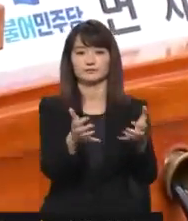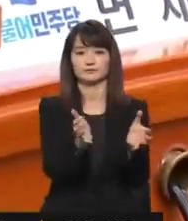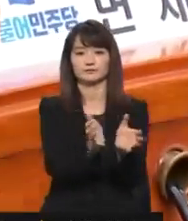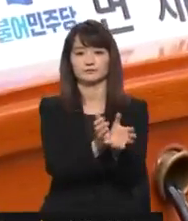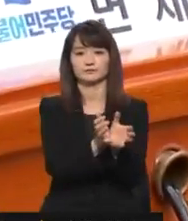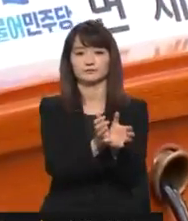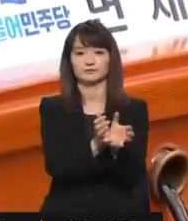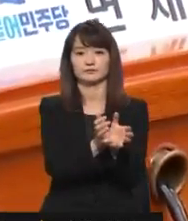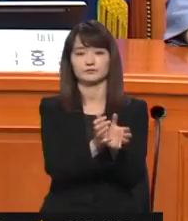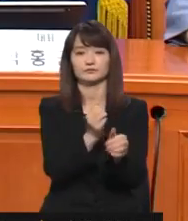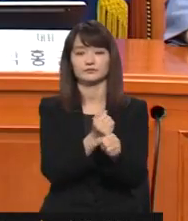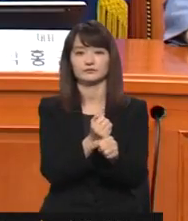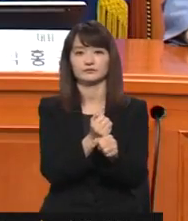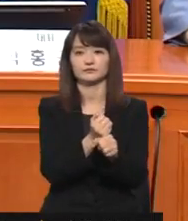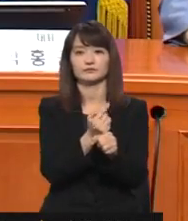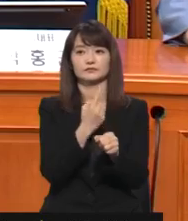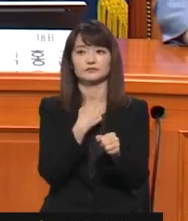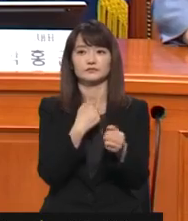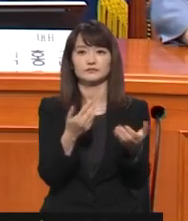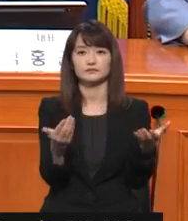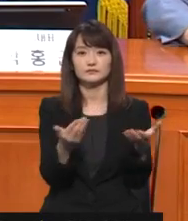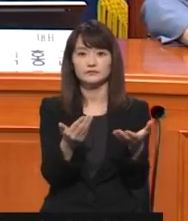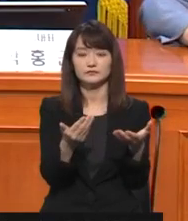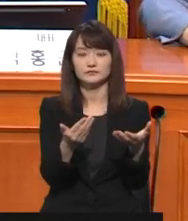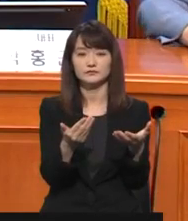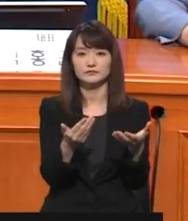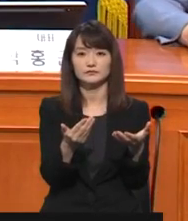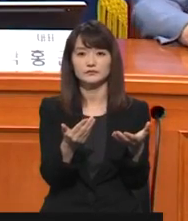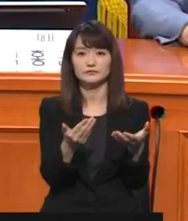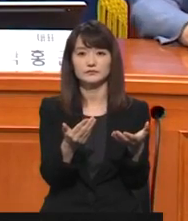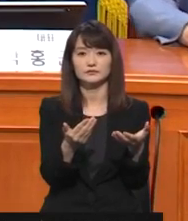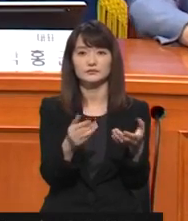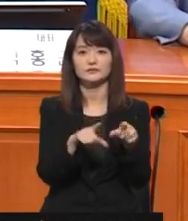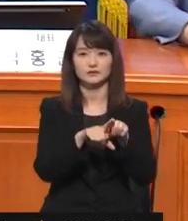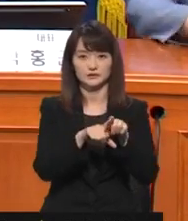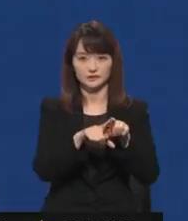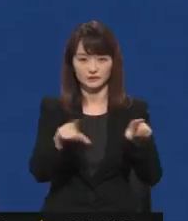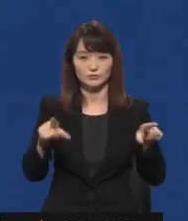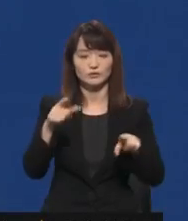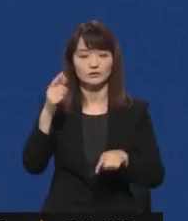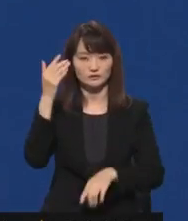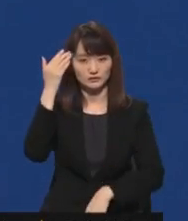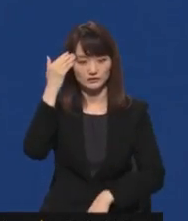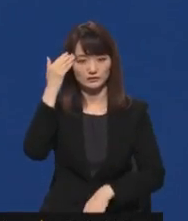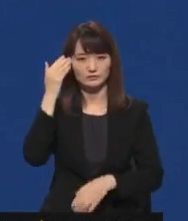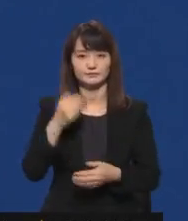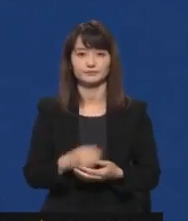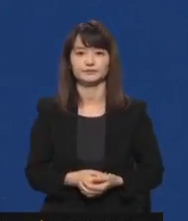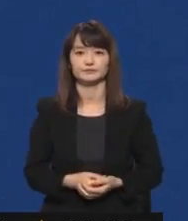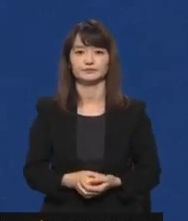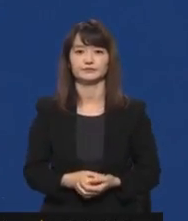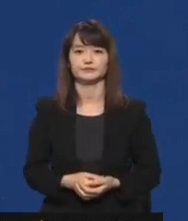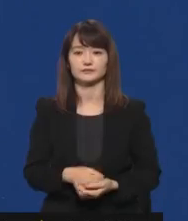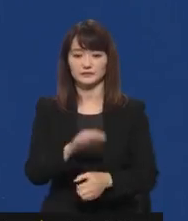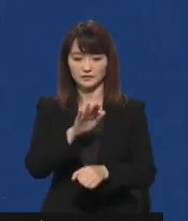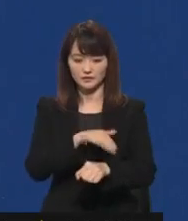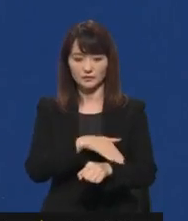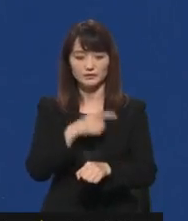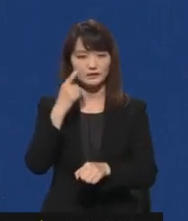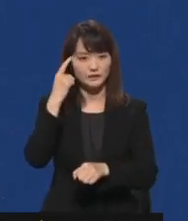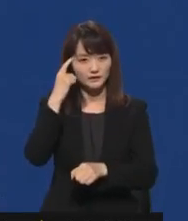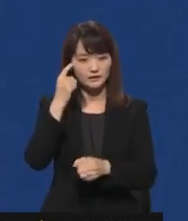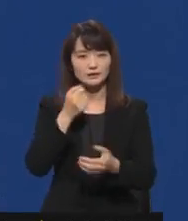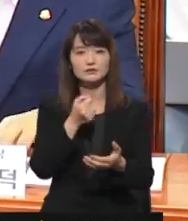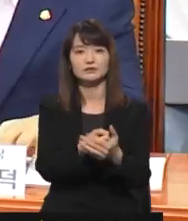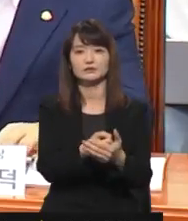해왔던 입장에서 볼 때는 지극히 상식적 을 수 있는 문제거든요 예를 들어서 우리가 물론 잘못된 판단을 내린 것입니다만